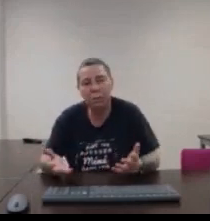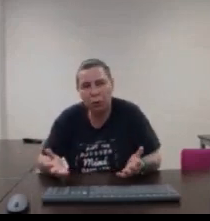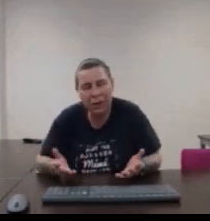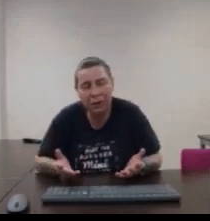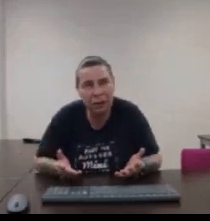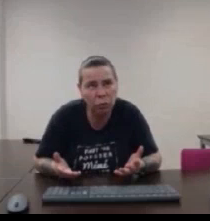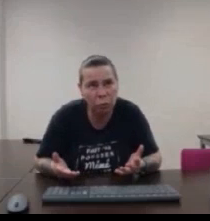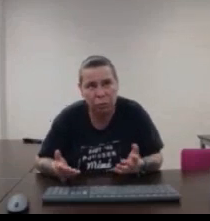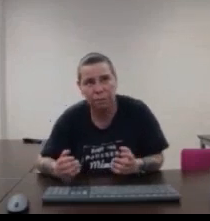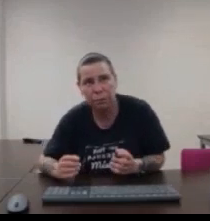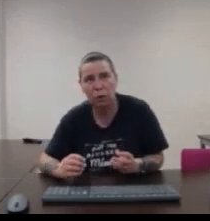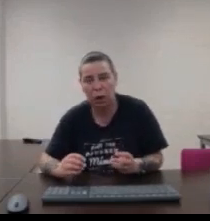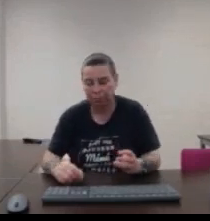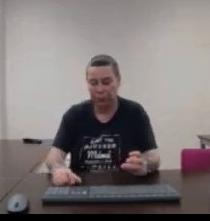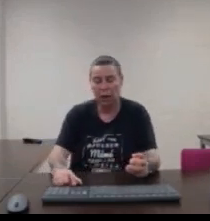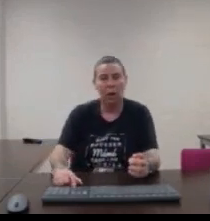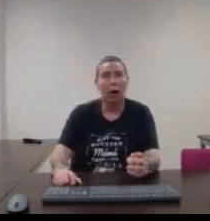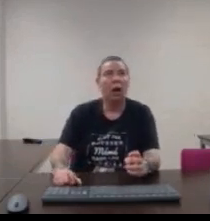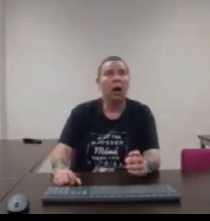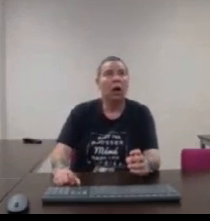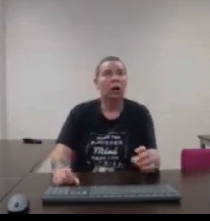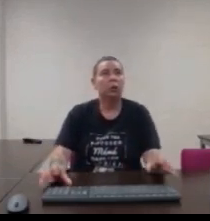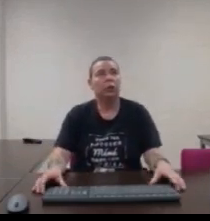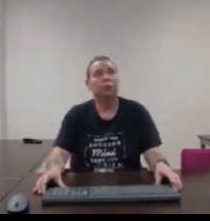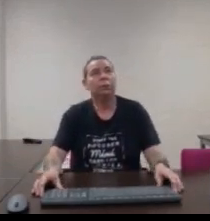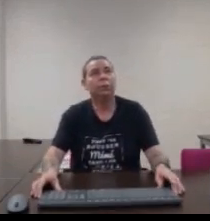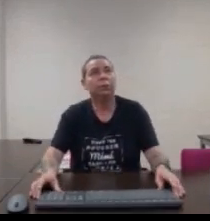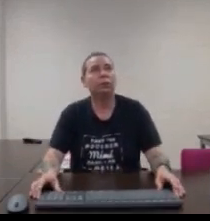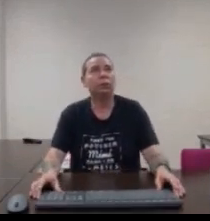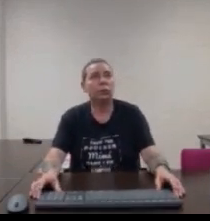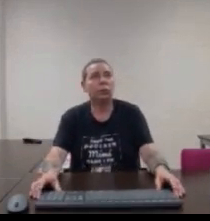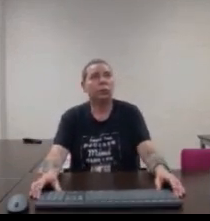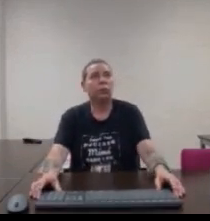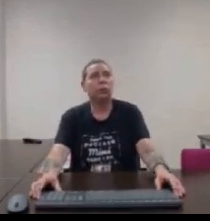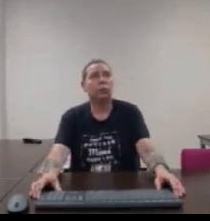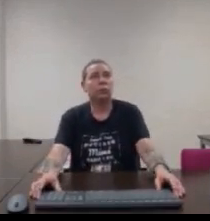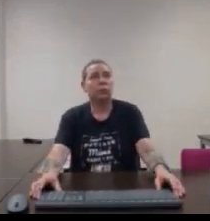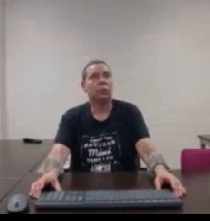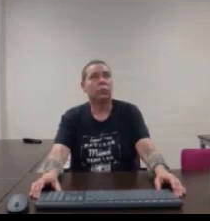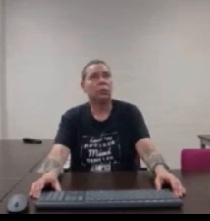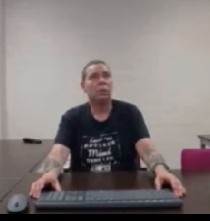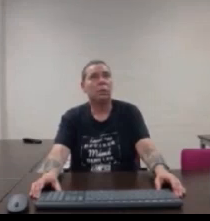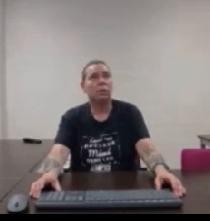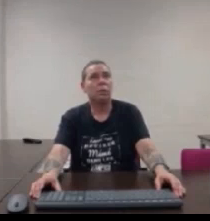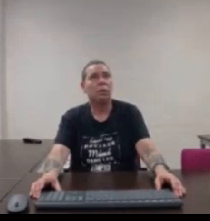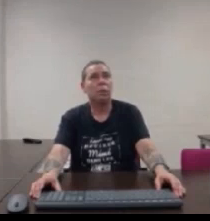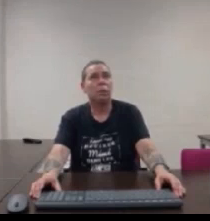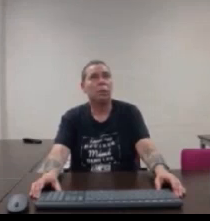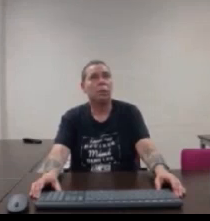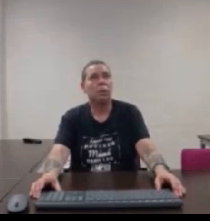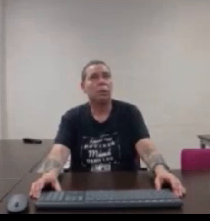que vous ne perdez pas en qualité d'écoute non plus. Voilà. Maud ? Alors, du coup, au niveau